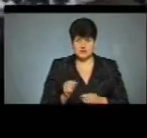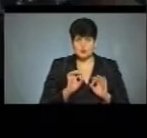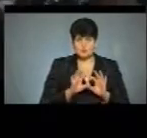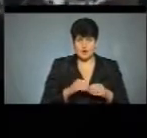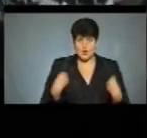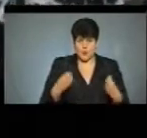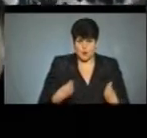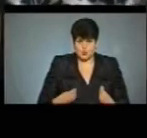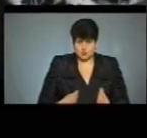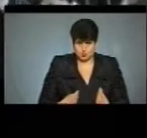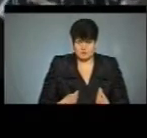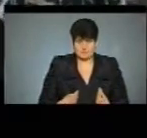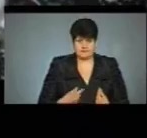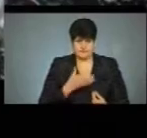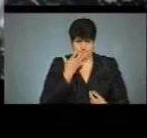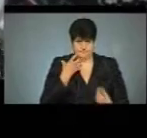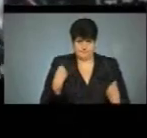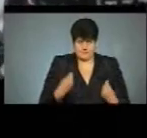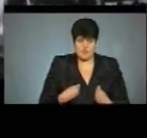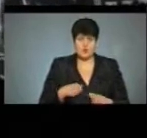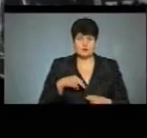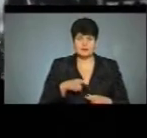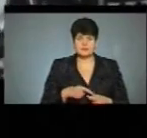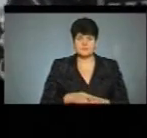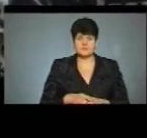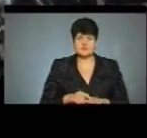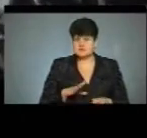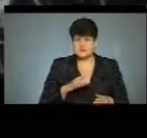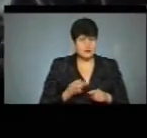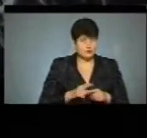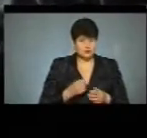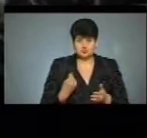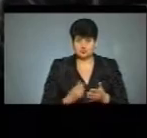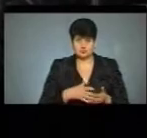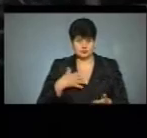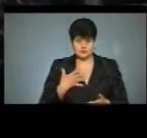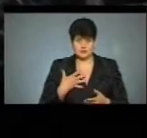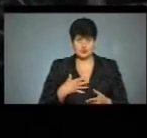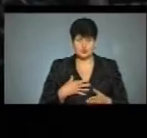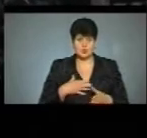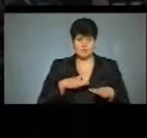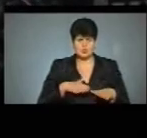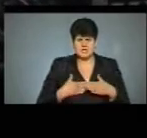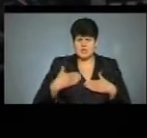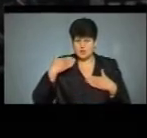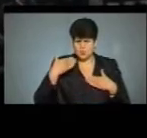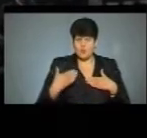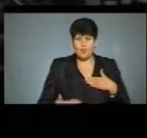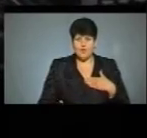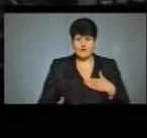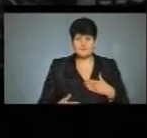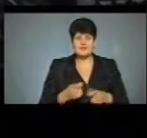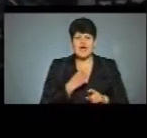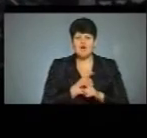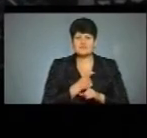у яких ходили колядники. Кожух був дуже дорогим. Щоб пошити довгого кожуха до землі, їх називали